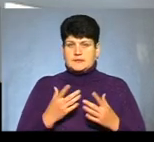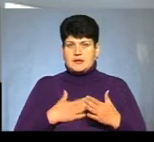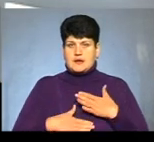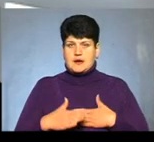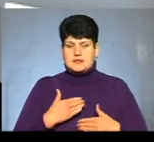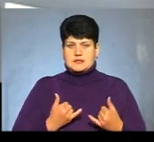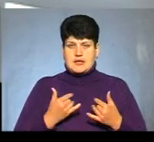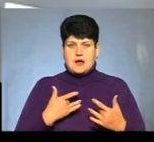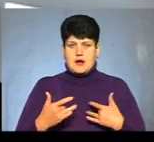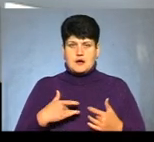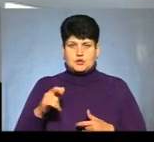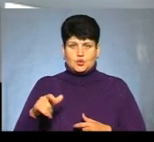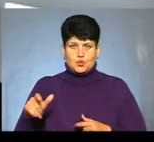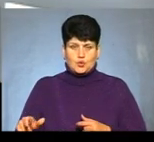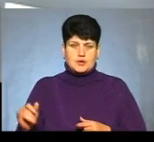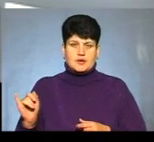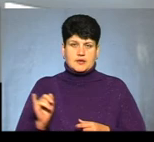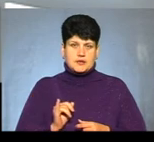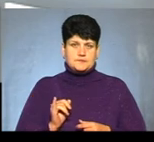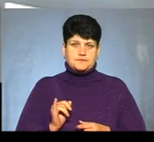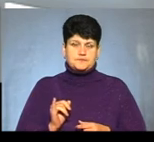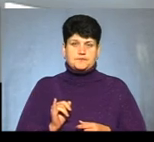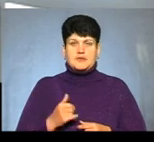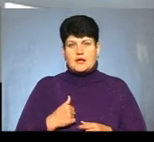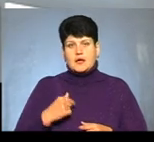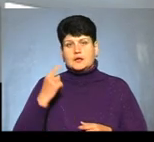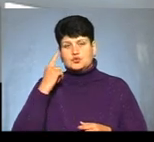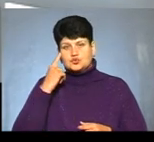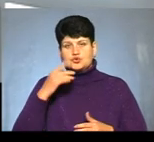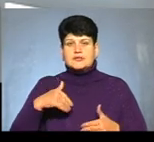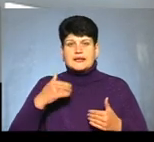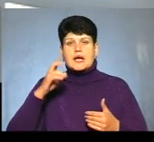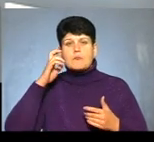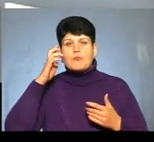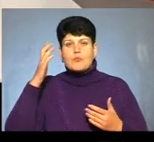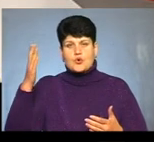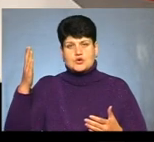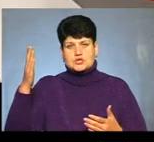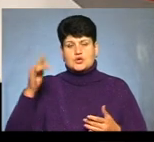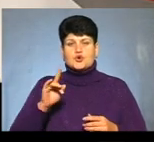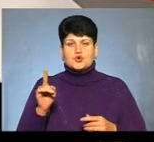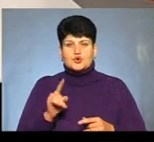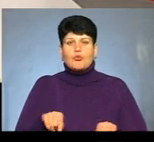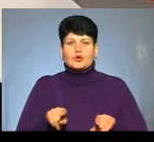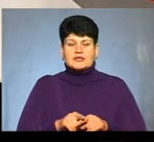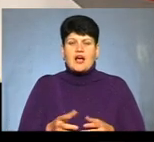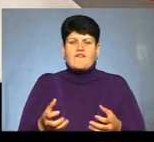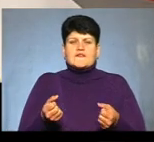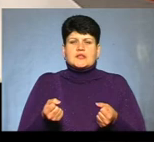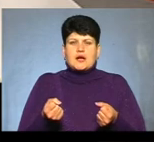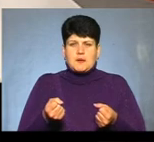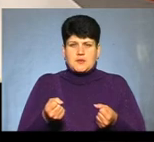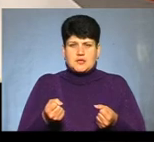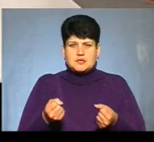І це найбільша радість для актора. І, знаєте, і я думаю, що дай Боже, щоб